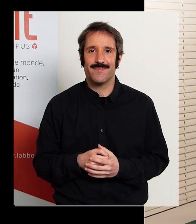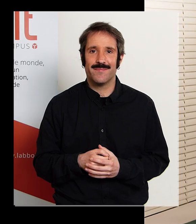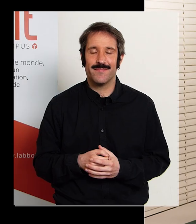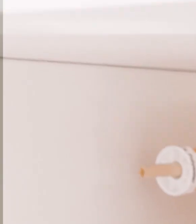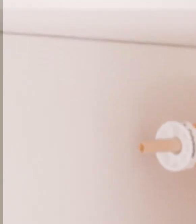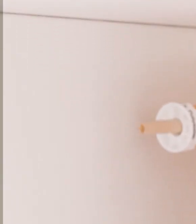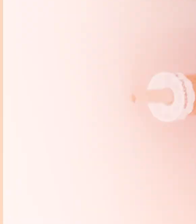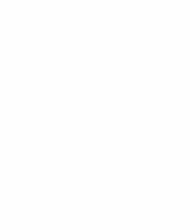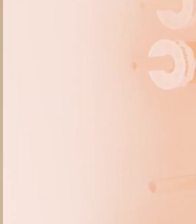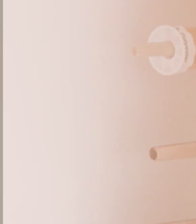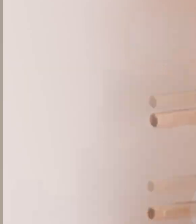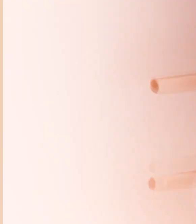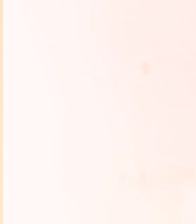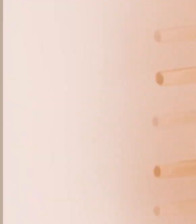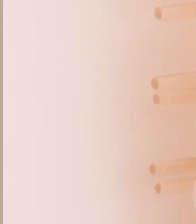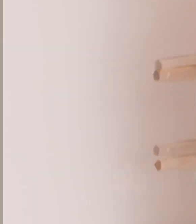bobine.